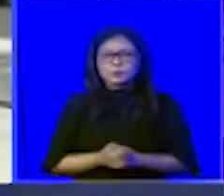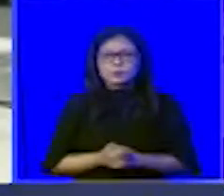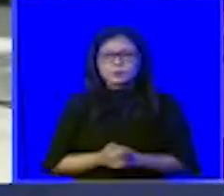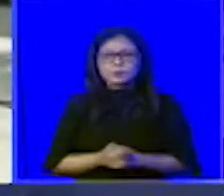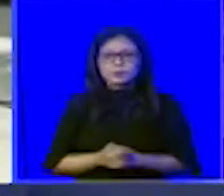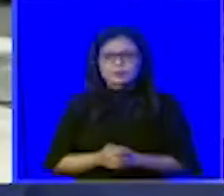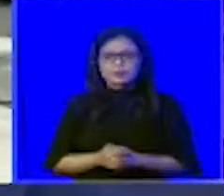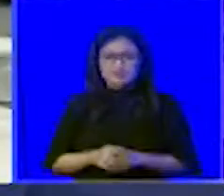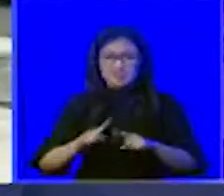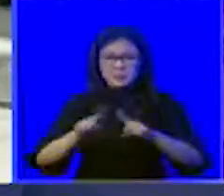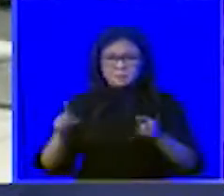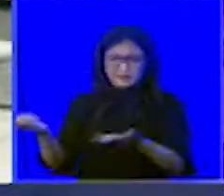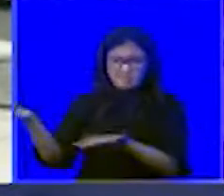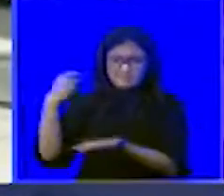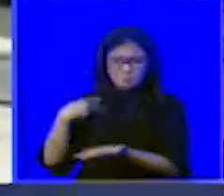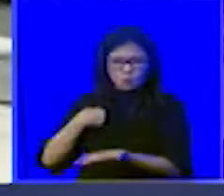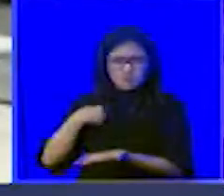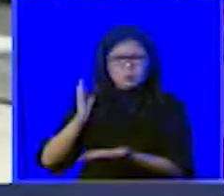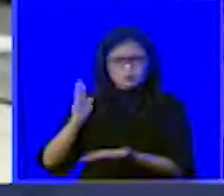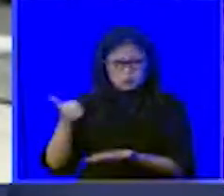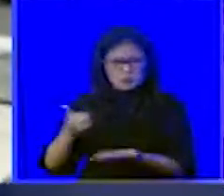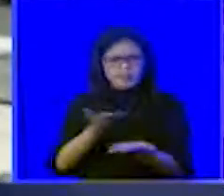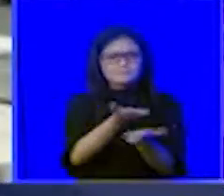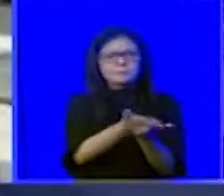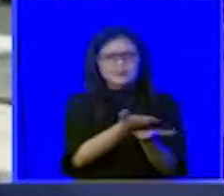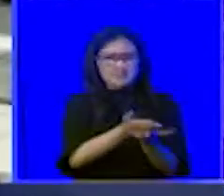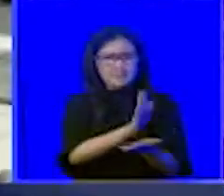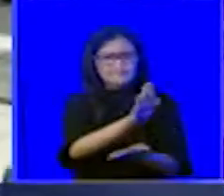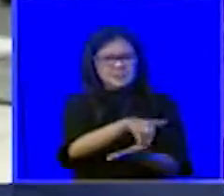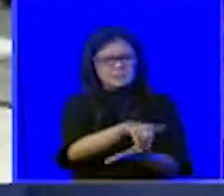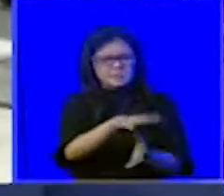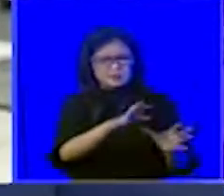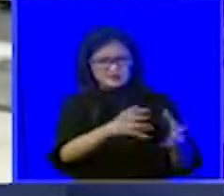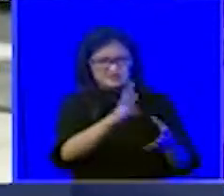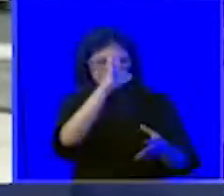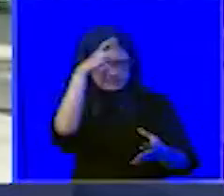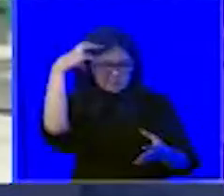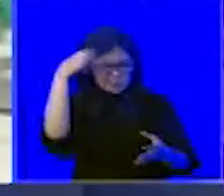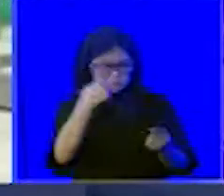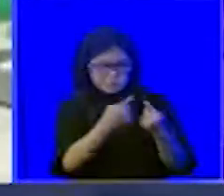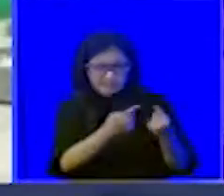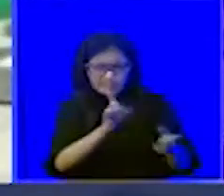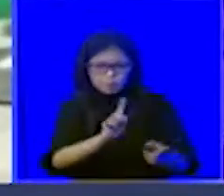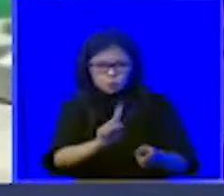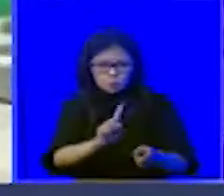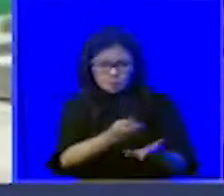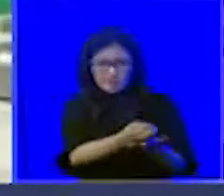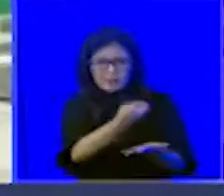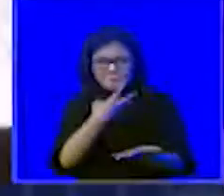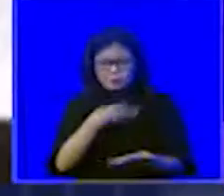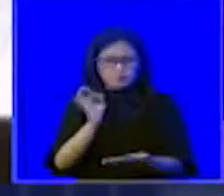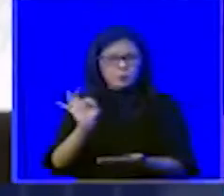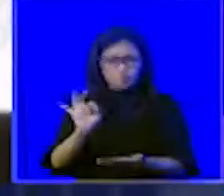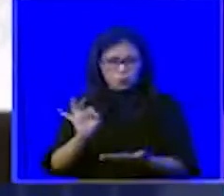saya. Saya minta kepada mereka dibahas dan dikaji kira-kira seperti apa ya ke depan gitu,